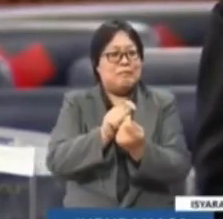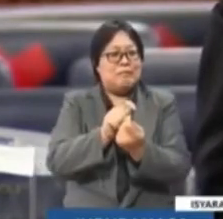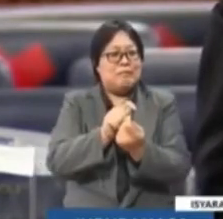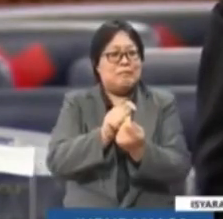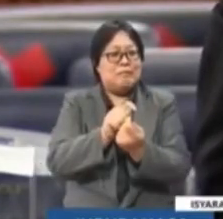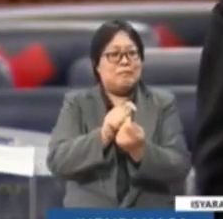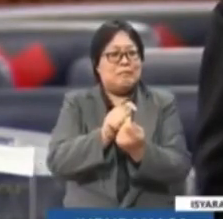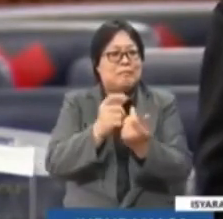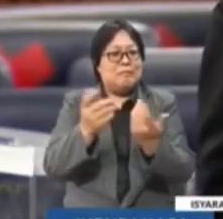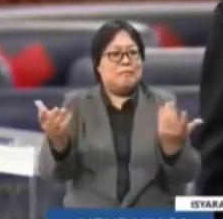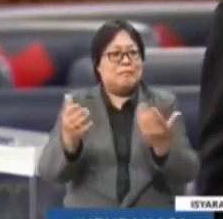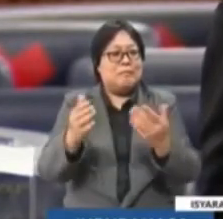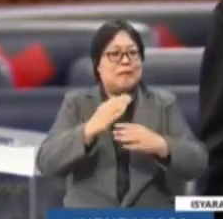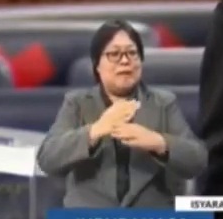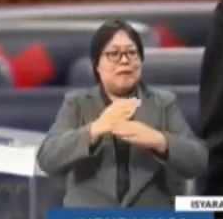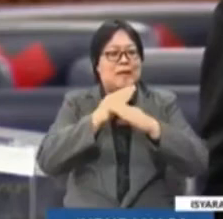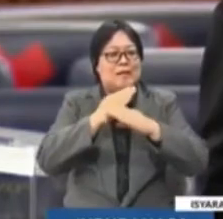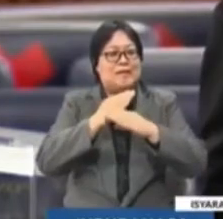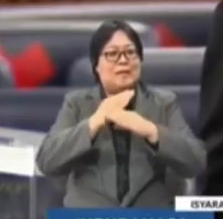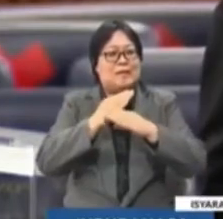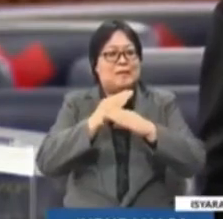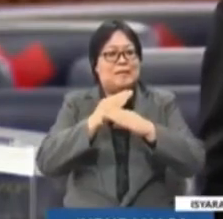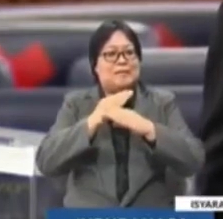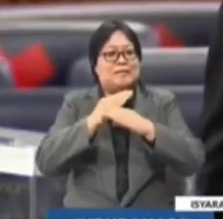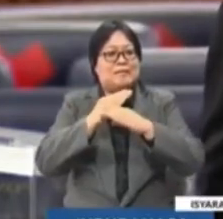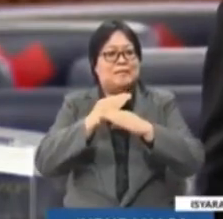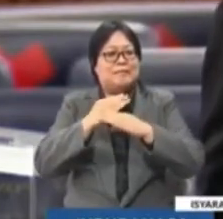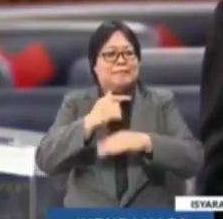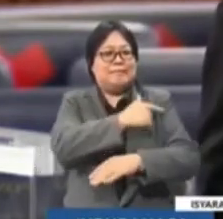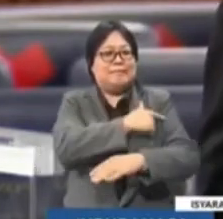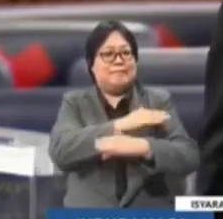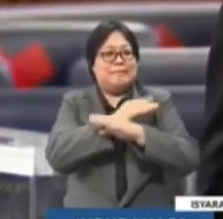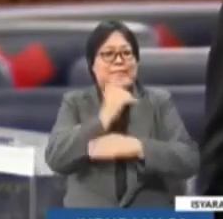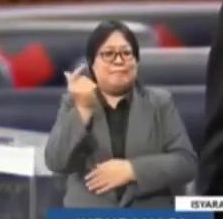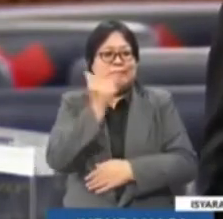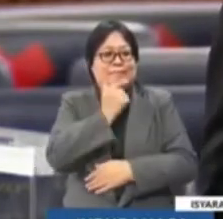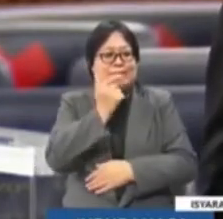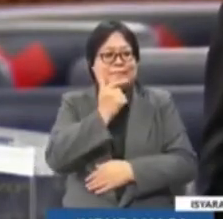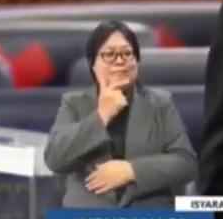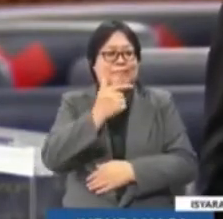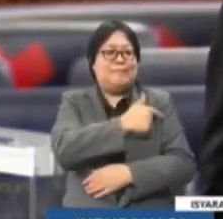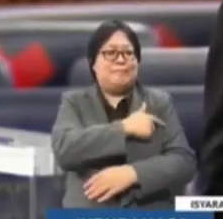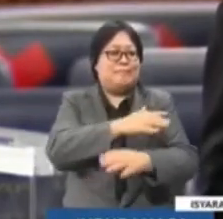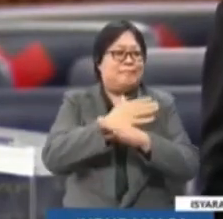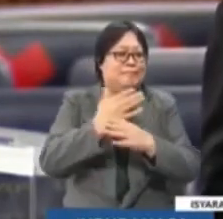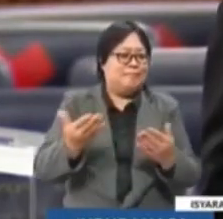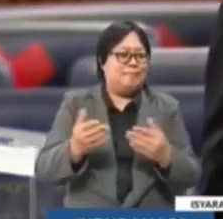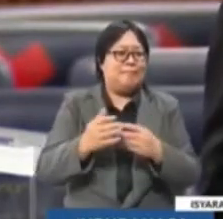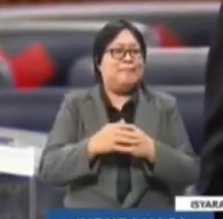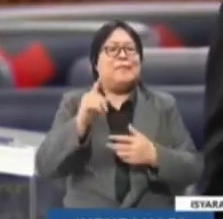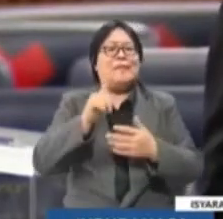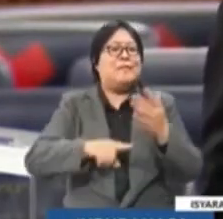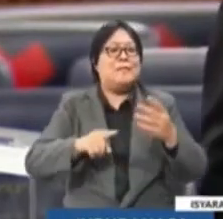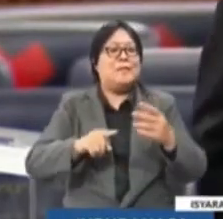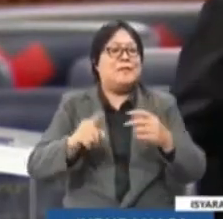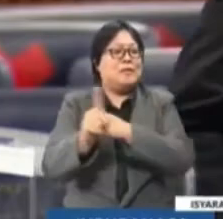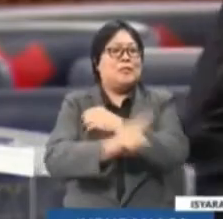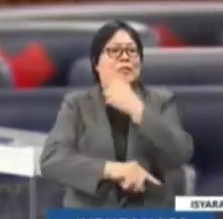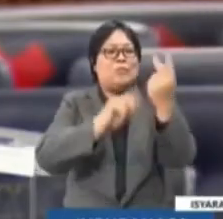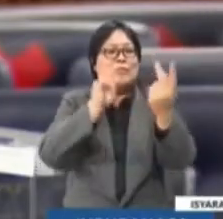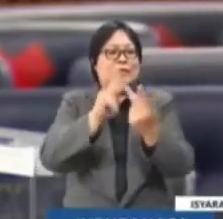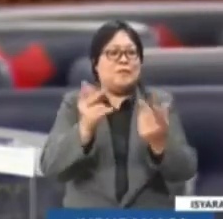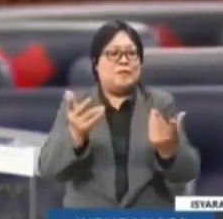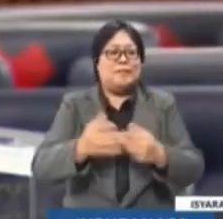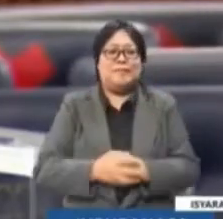yang ngelen Diwek diantara penjawat awam nih yang enggan mengambil membuat sini apakah hukuman yang